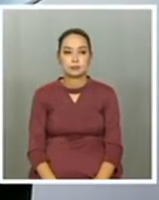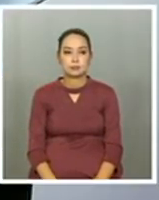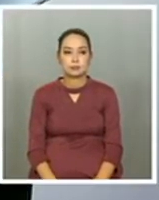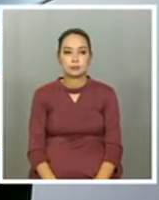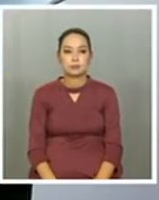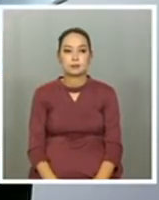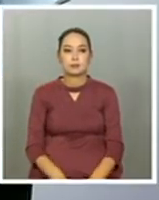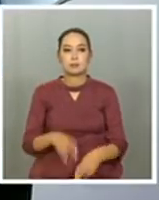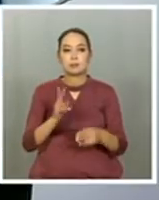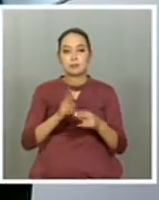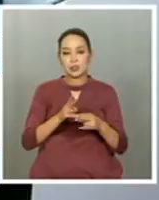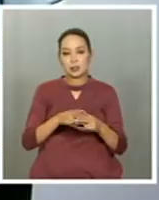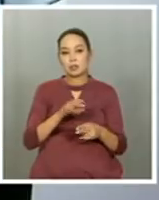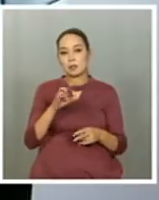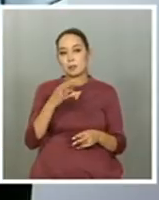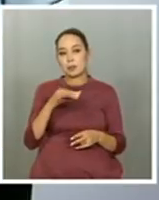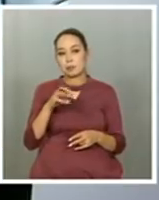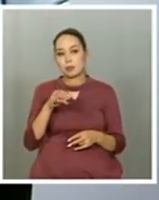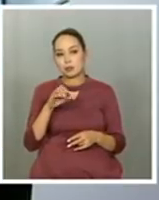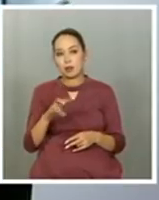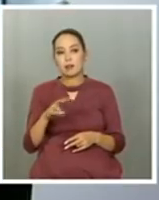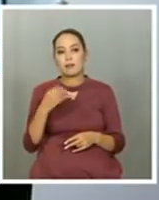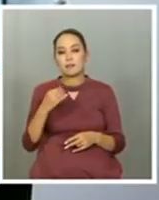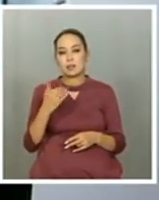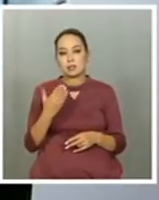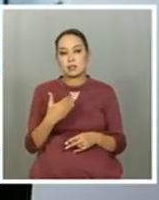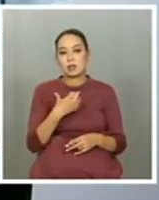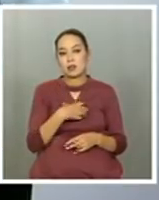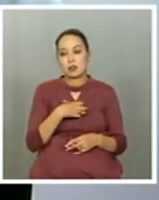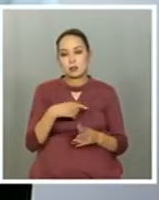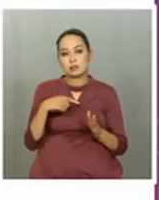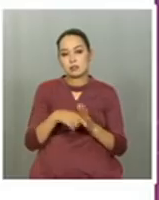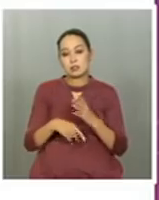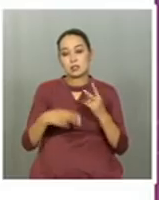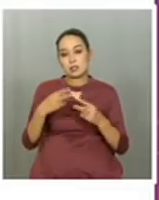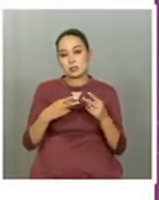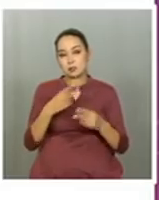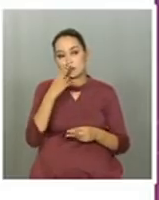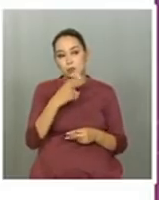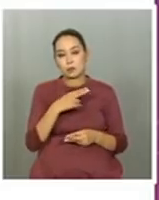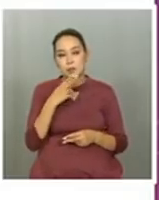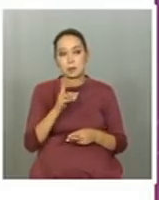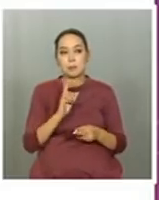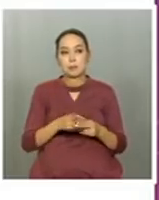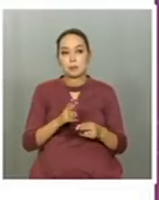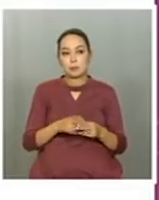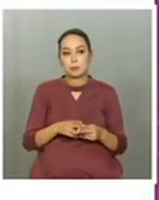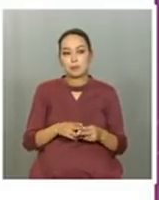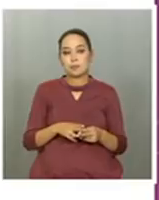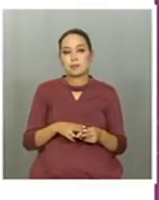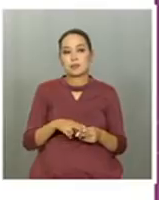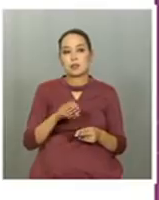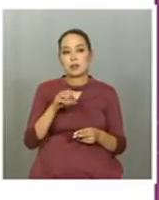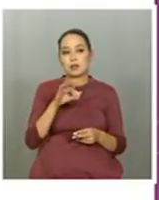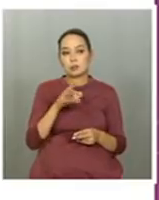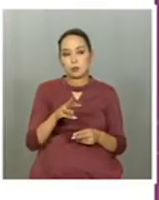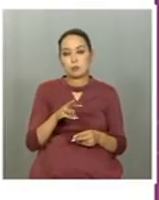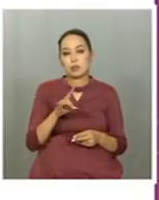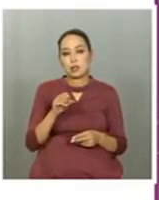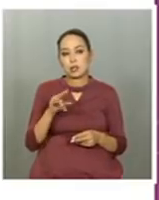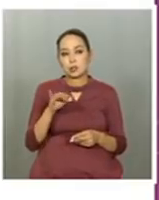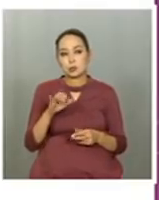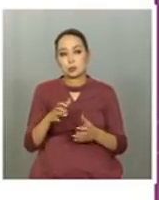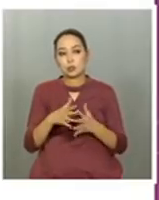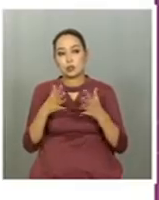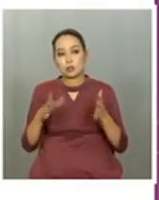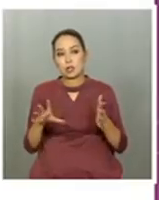Металдар мен бейметалдардың физикалық қасиеттерін салыстырып көретін болсақ, металдардың атом радиустары үлкен,